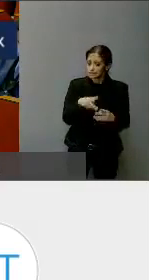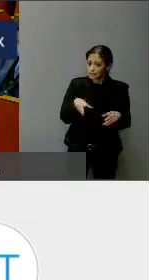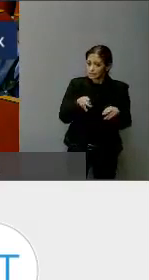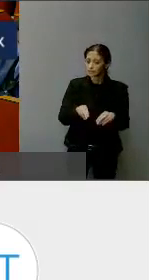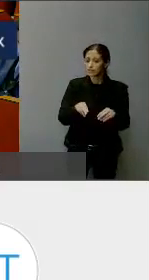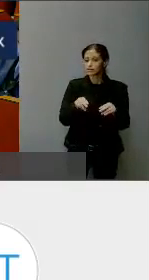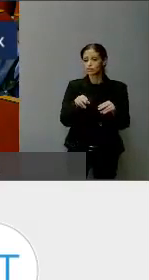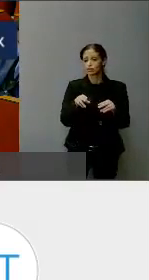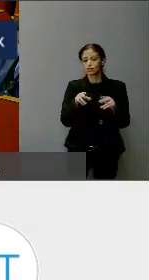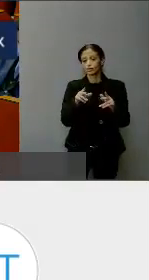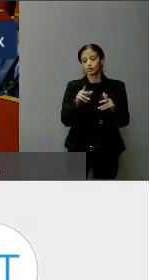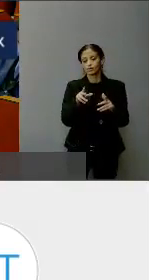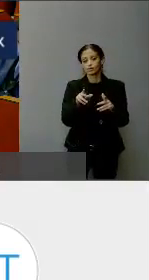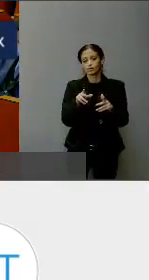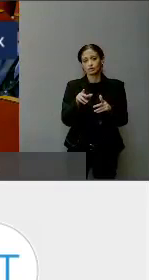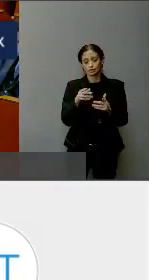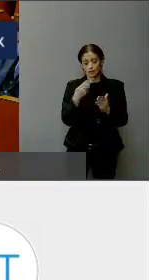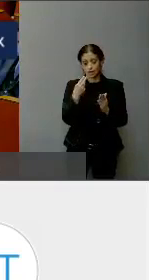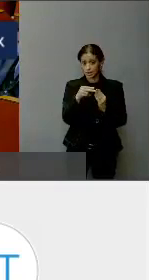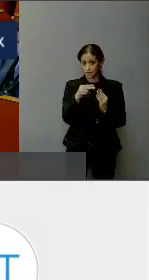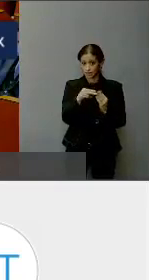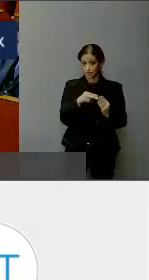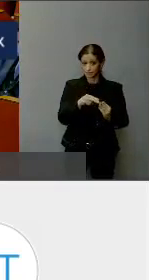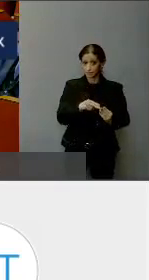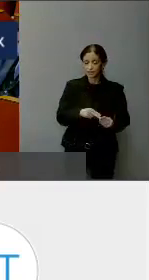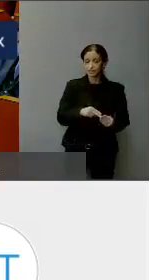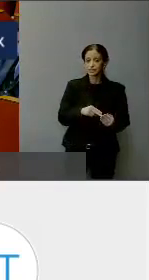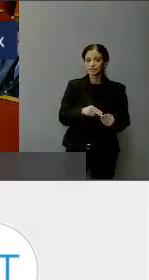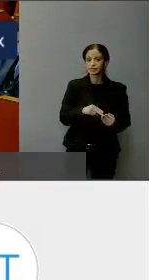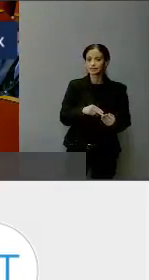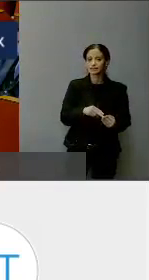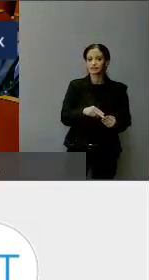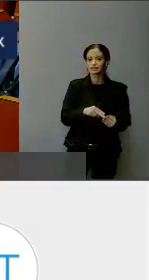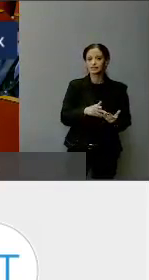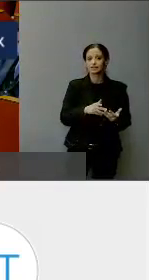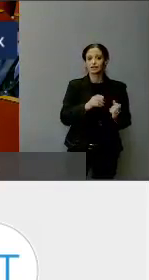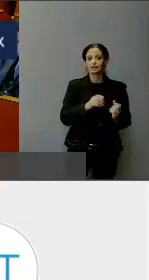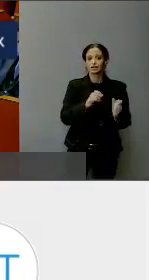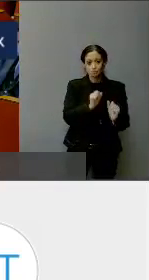a diminuire ahimé accadrà